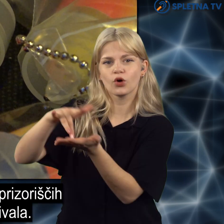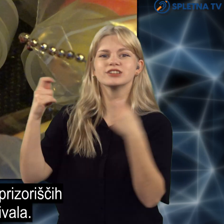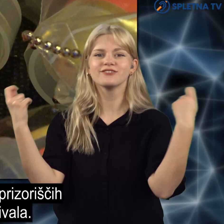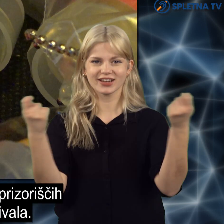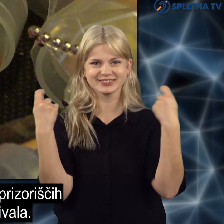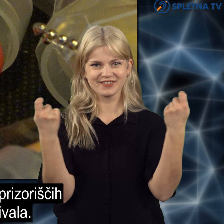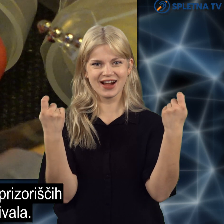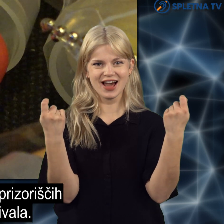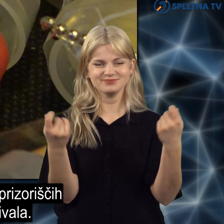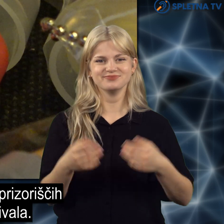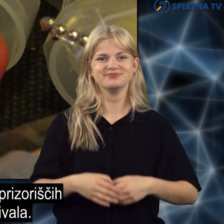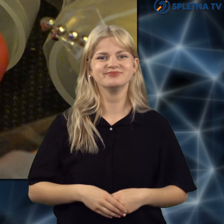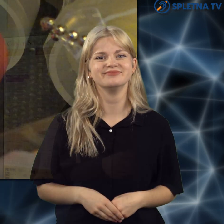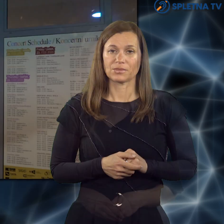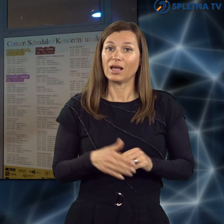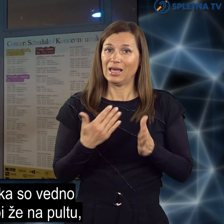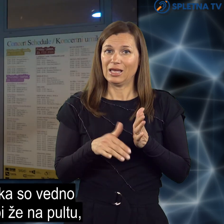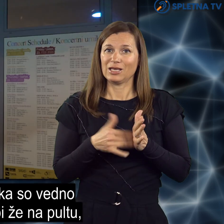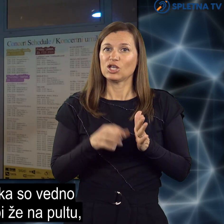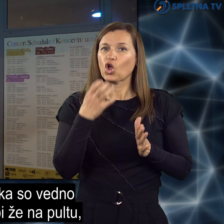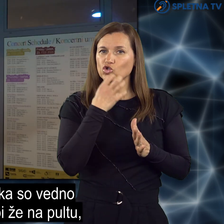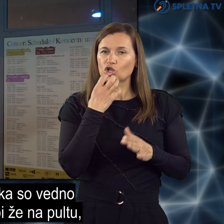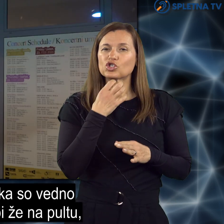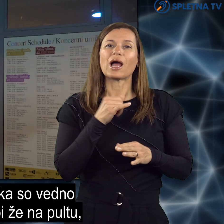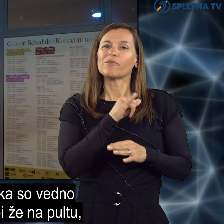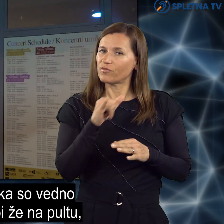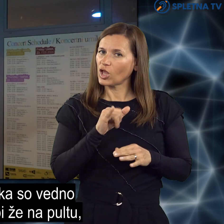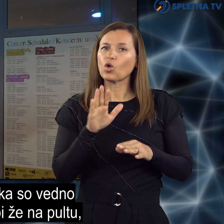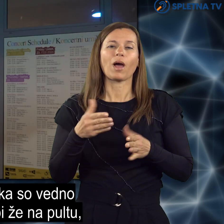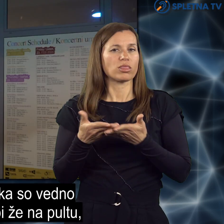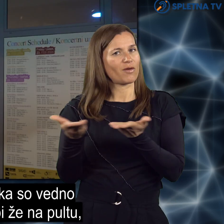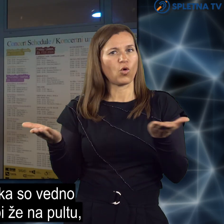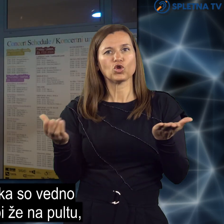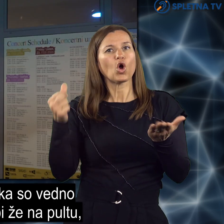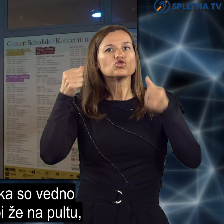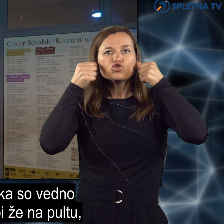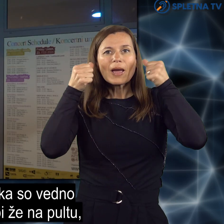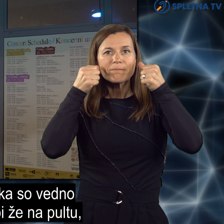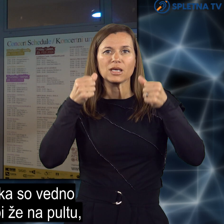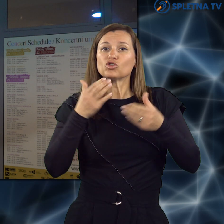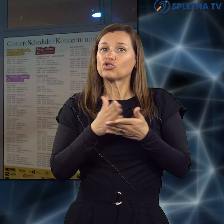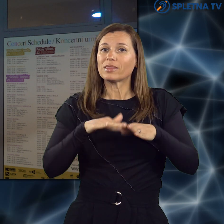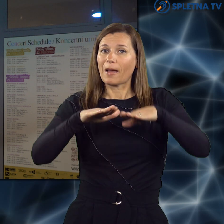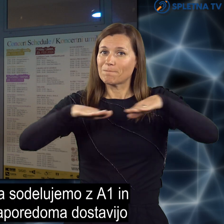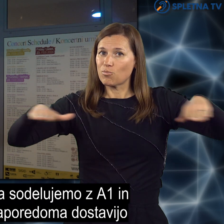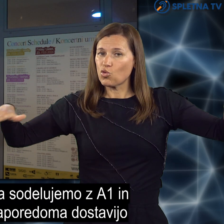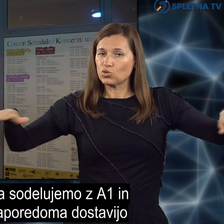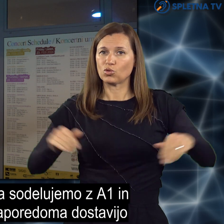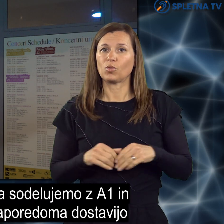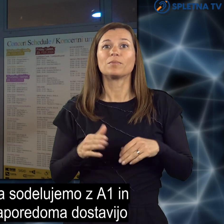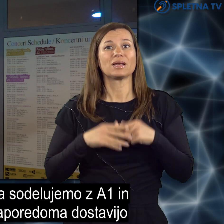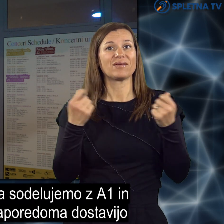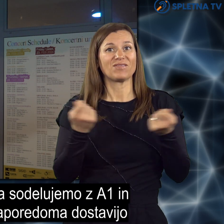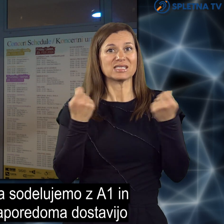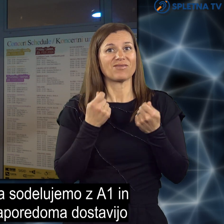vseh prizoriščih festivala. V Kinu Šiška so vedno na voljo čepi, že na pultu. Pri